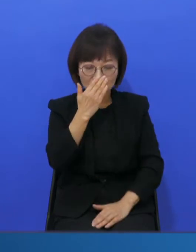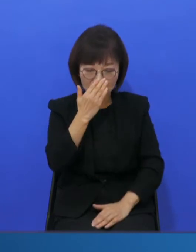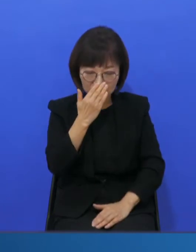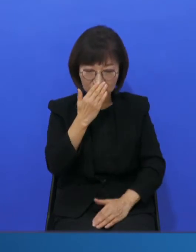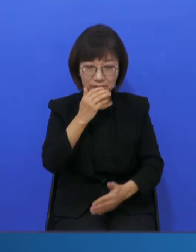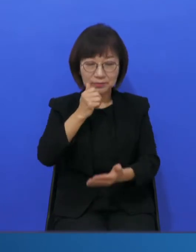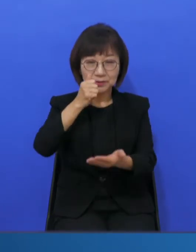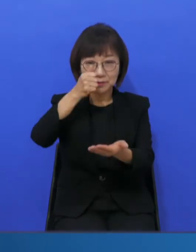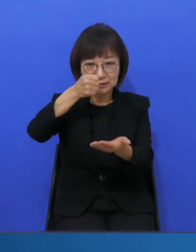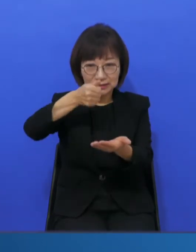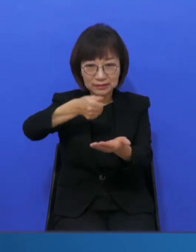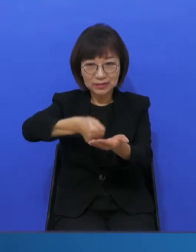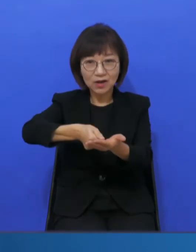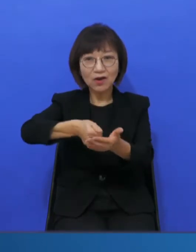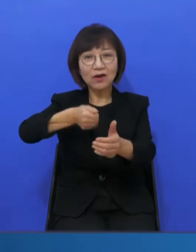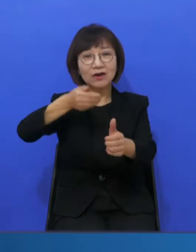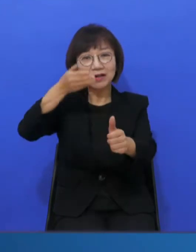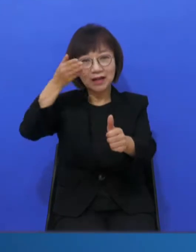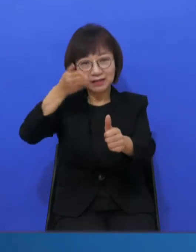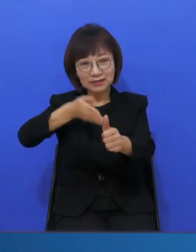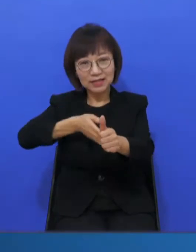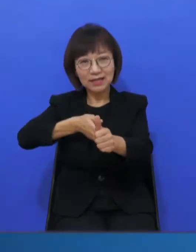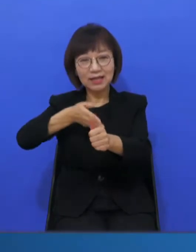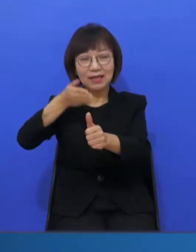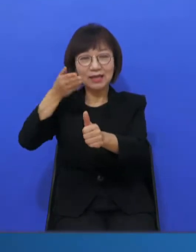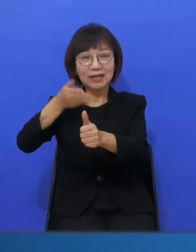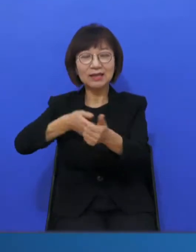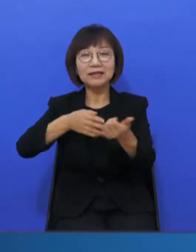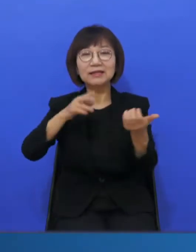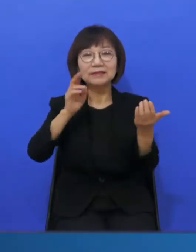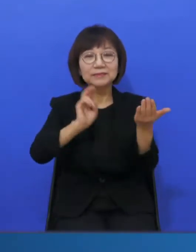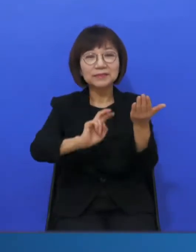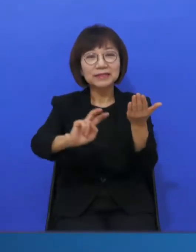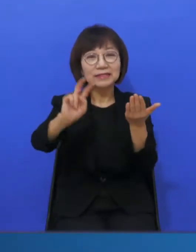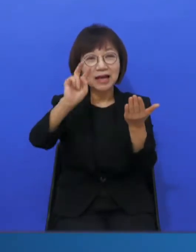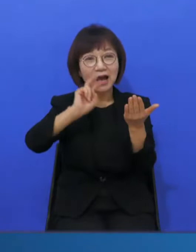경배하며 겸손히 절하세